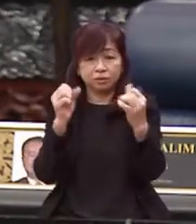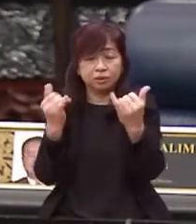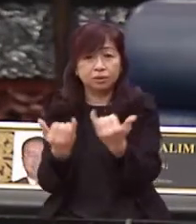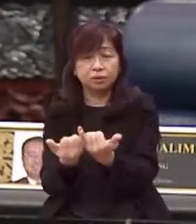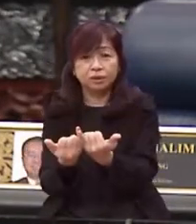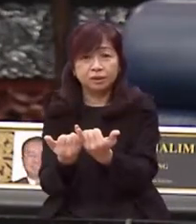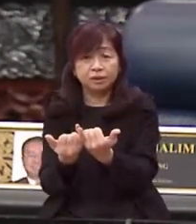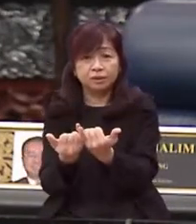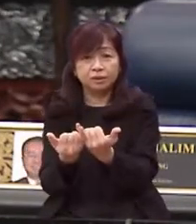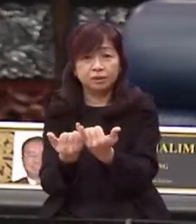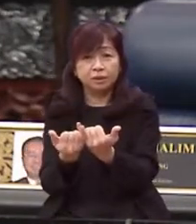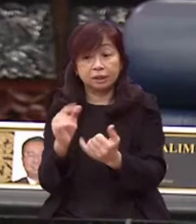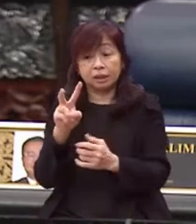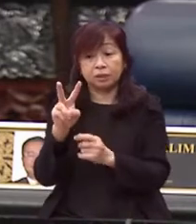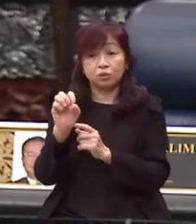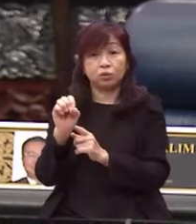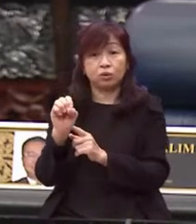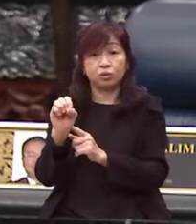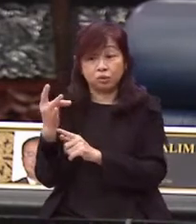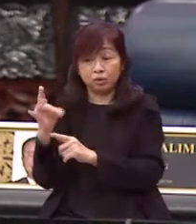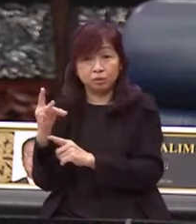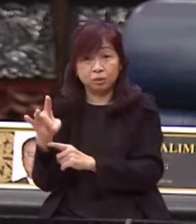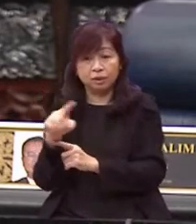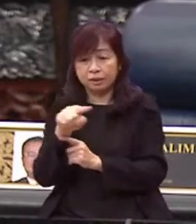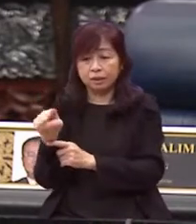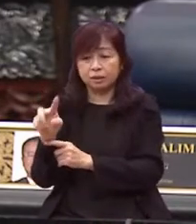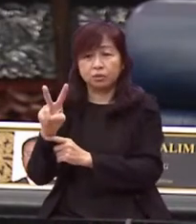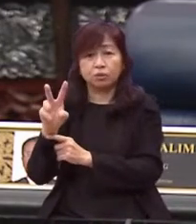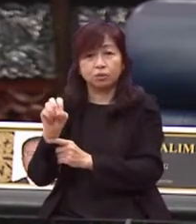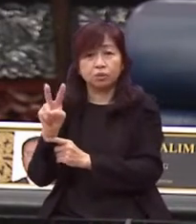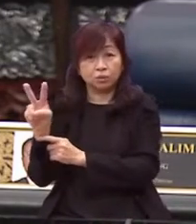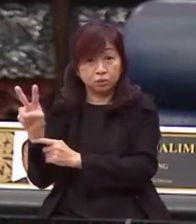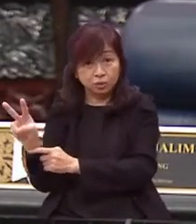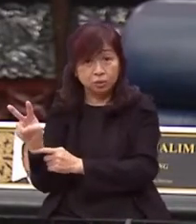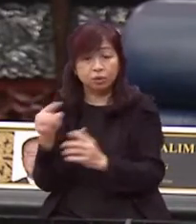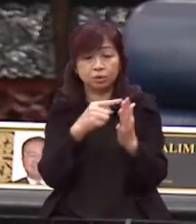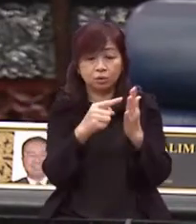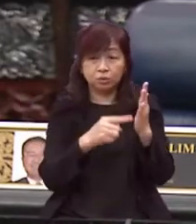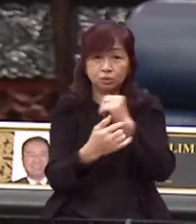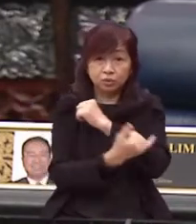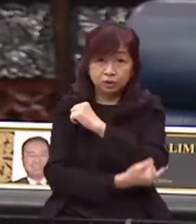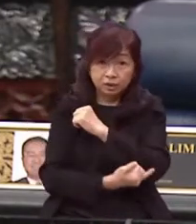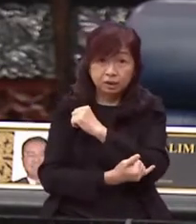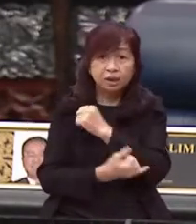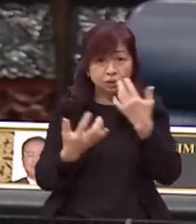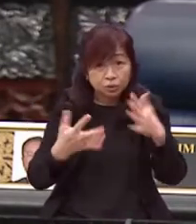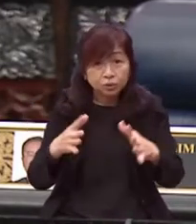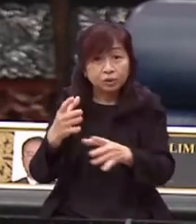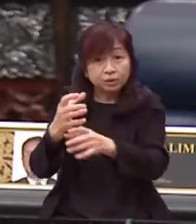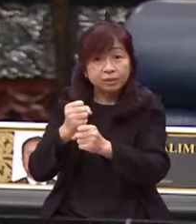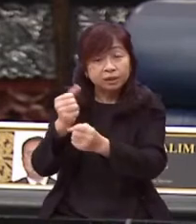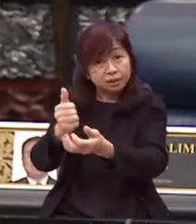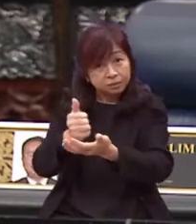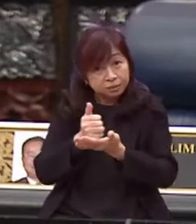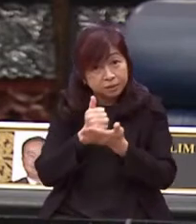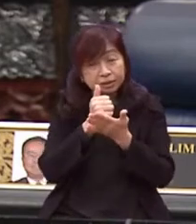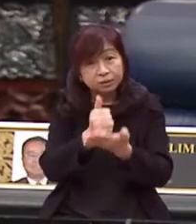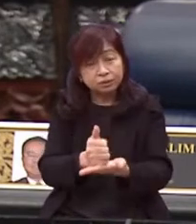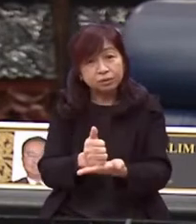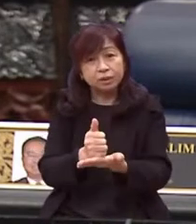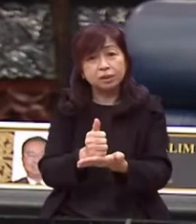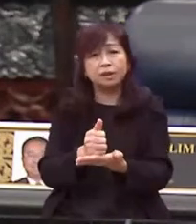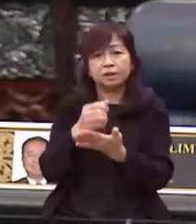tempo 2018 sehingga 2022 negara telah menerima bantuan sebanyak 9